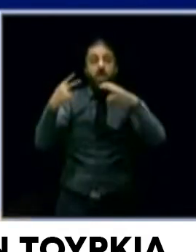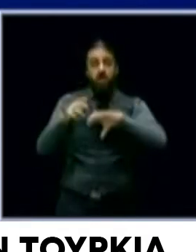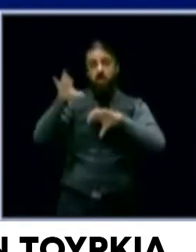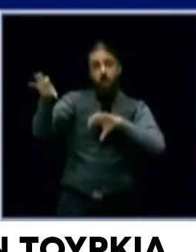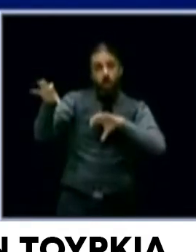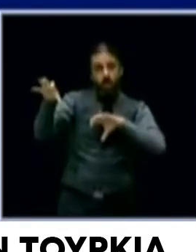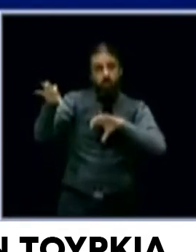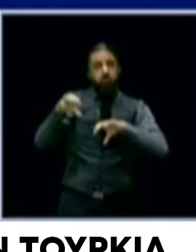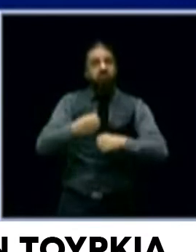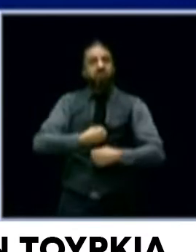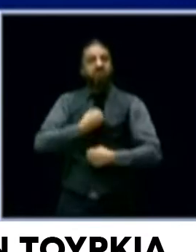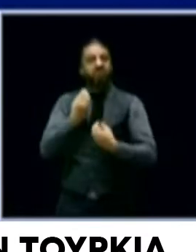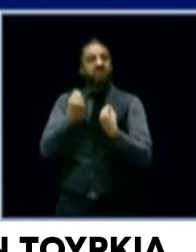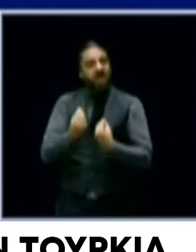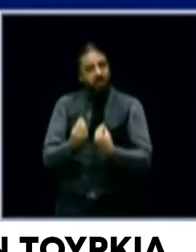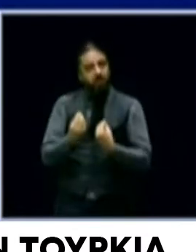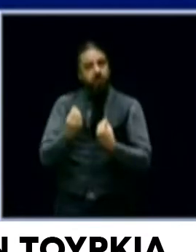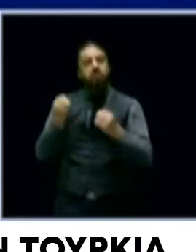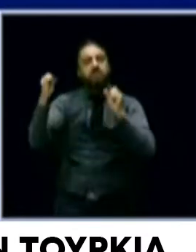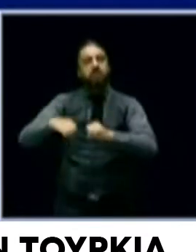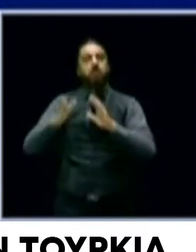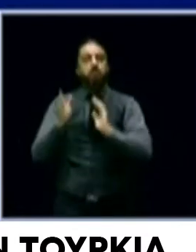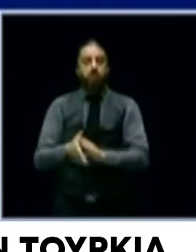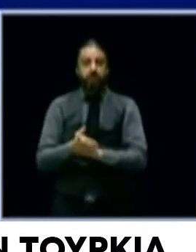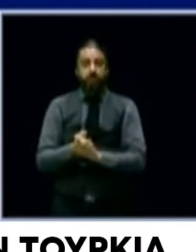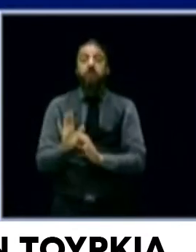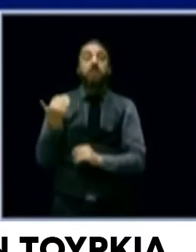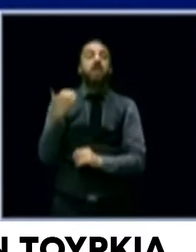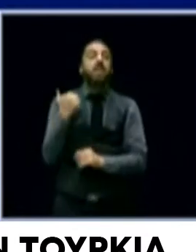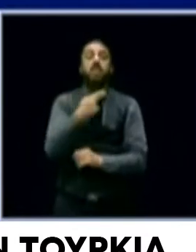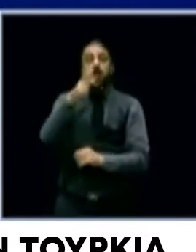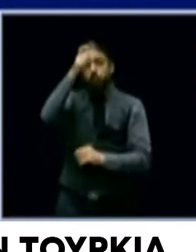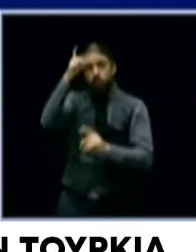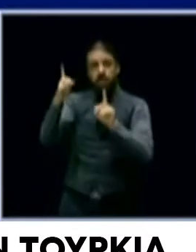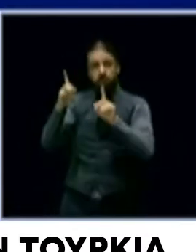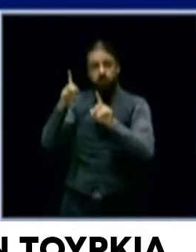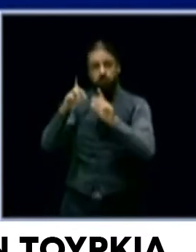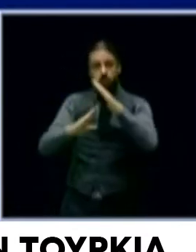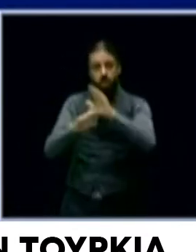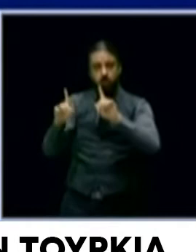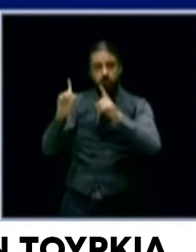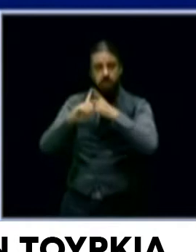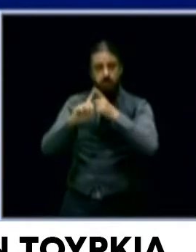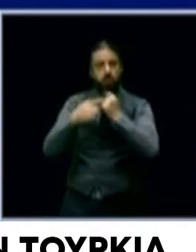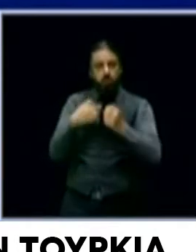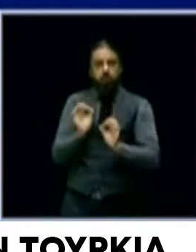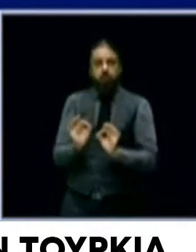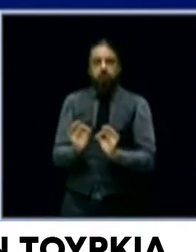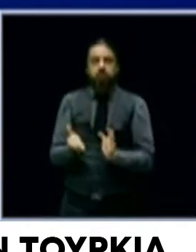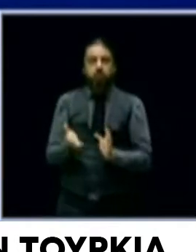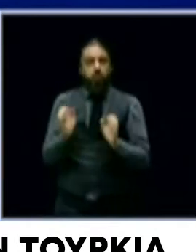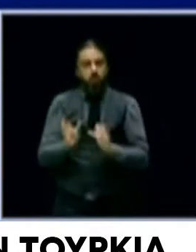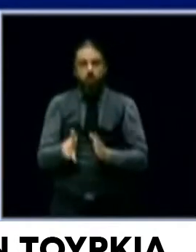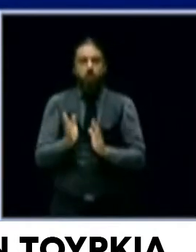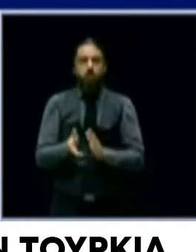να συμφωνήσουμε. Με ρωτάτε για συνάντησή μου με τον Τούρκο Πρόεδρο. Βεβαίως και μπορώ να συναντηθώ με τον Τούρκο Πρόεδρο. Και βεβαίως και δεν θα έπρεπε να